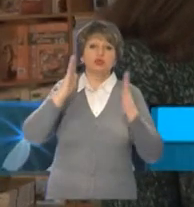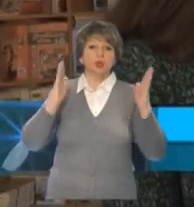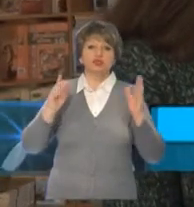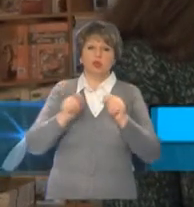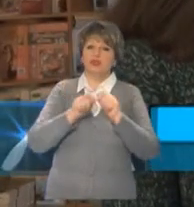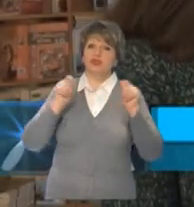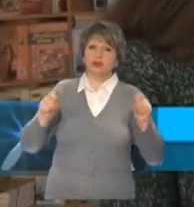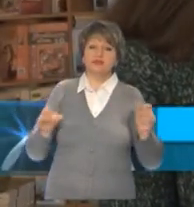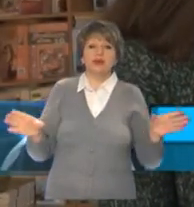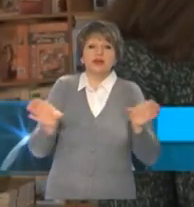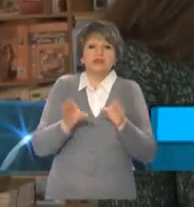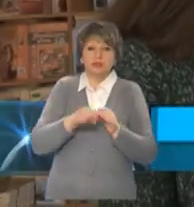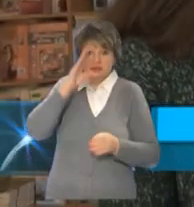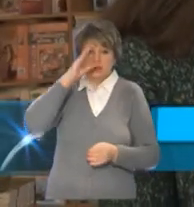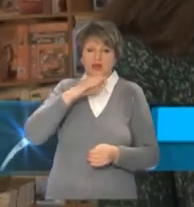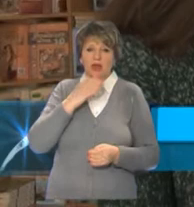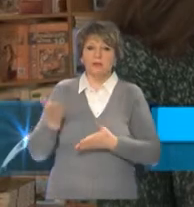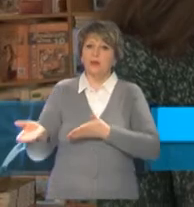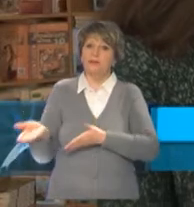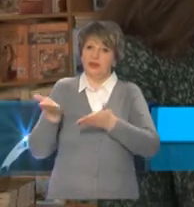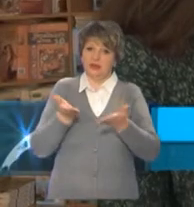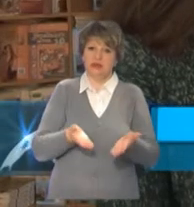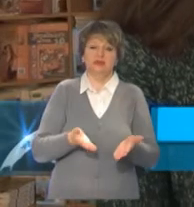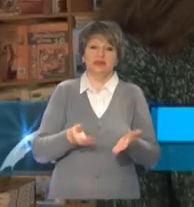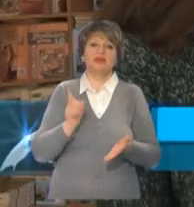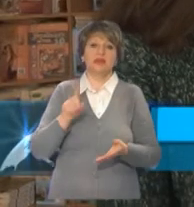тобто вони також були присутні на лінійці.